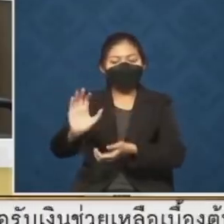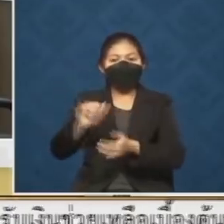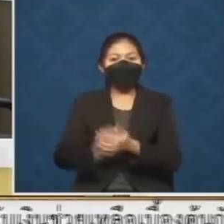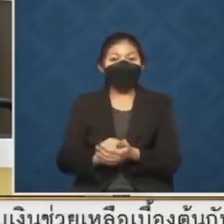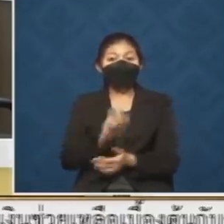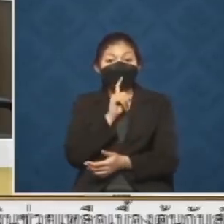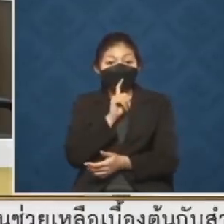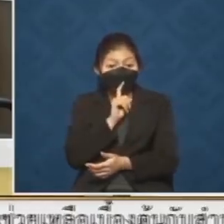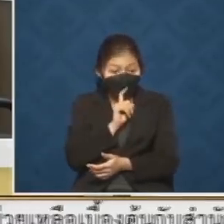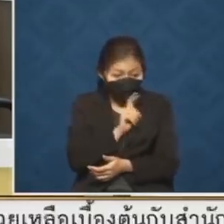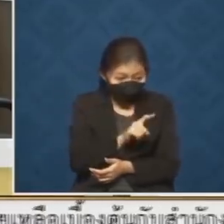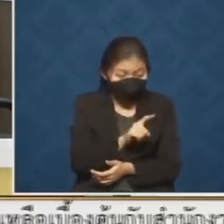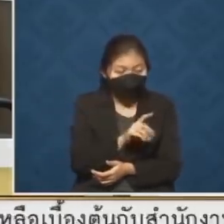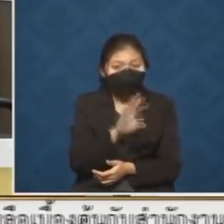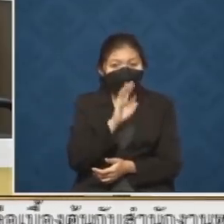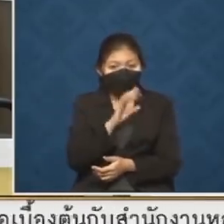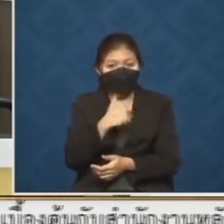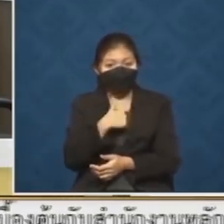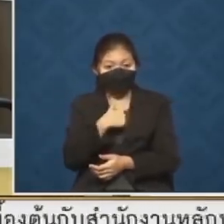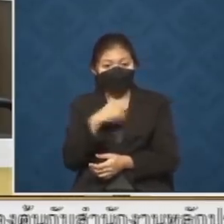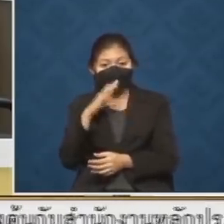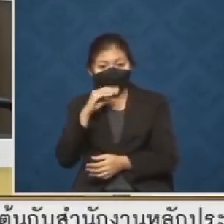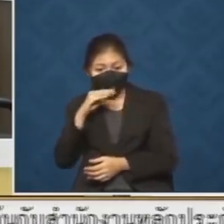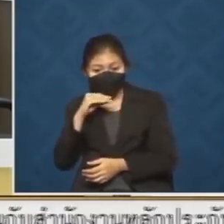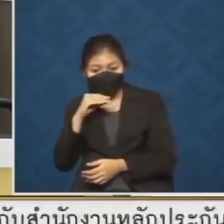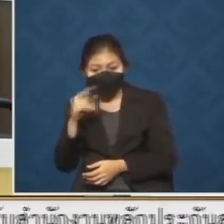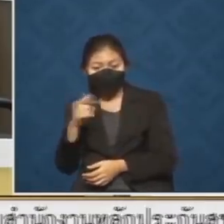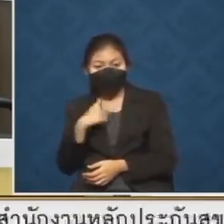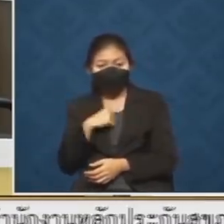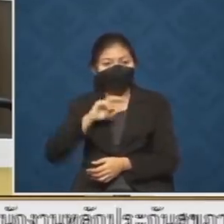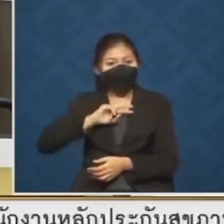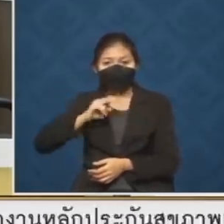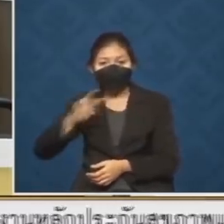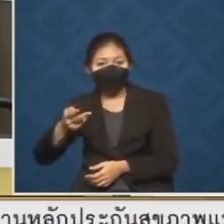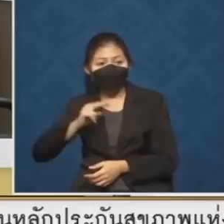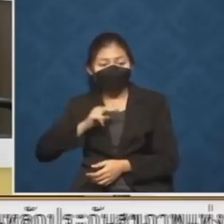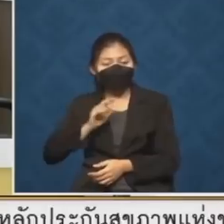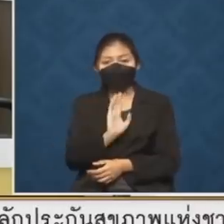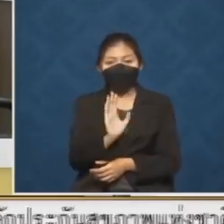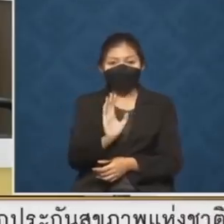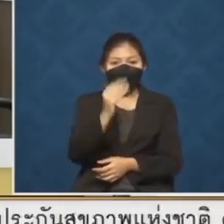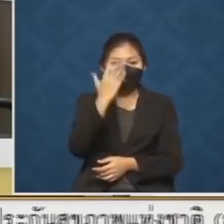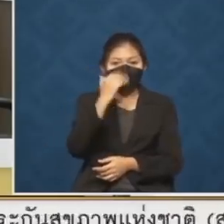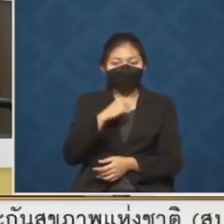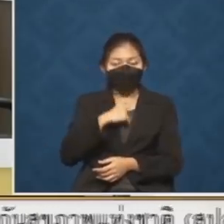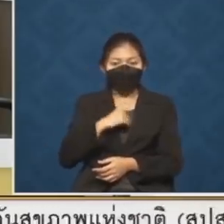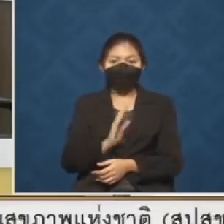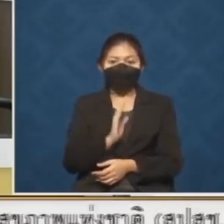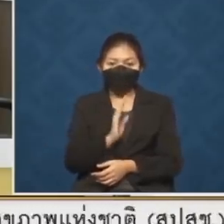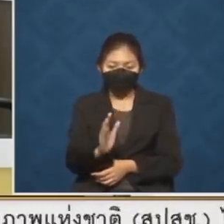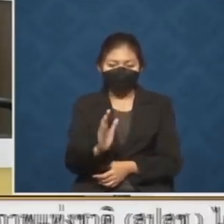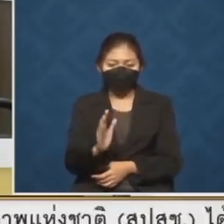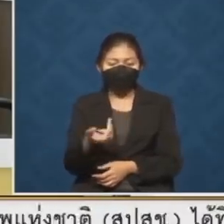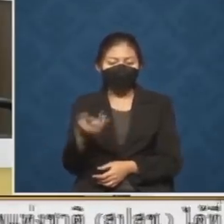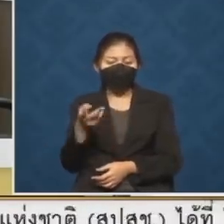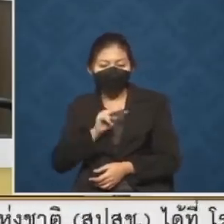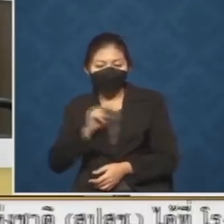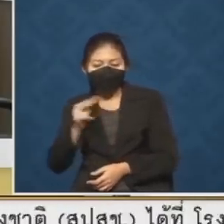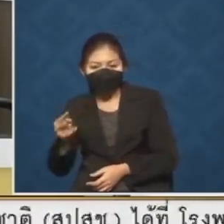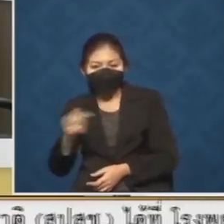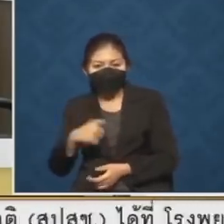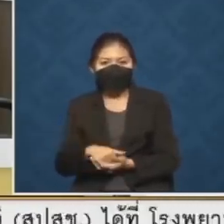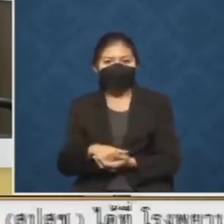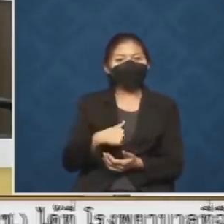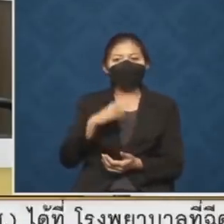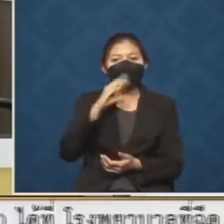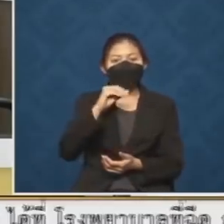รรคอื่นหรือไม่ก็ติดตามดูนะคร ับ เพราะว่าทันทีที่คุณมิ่งขวัญออกจากเศรษฐกิจใหม่โอ้โหพรร